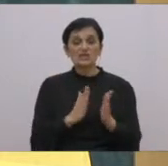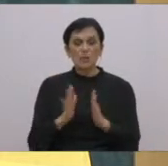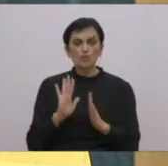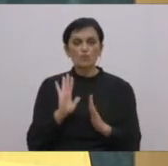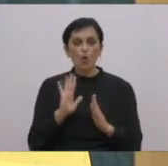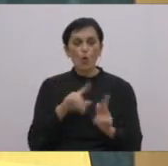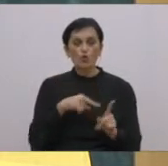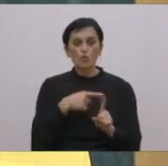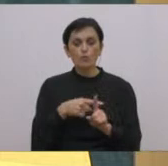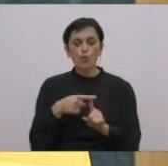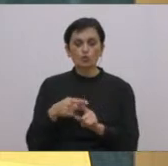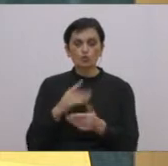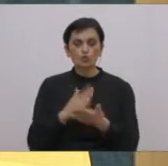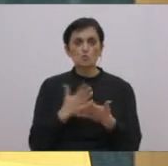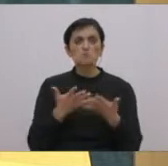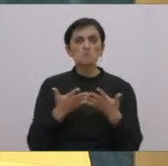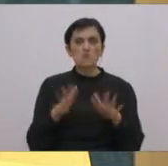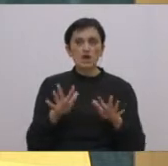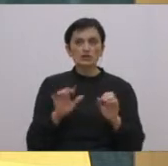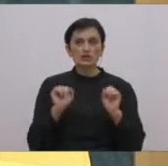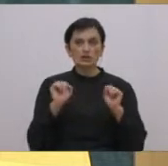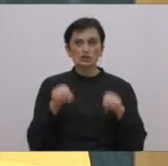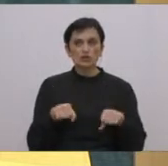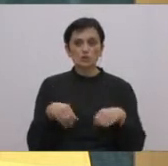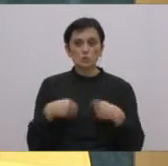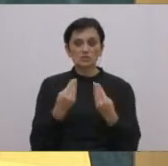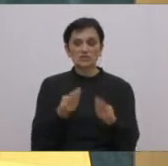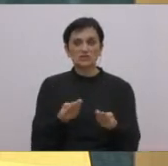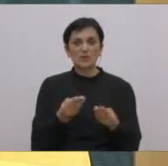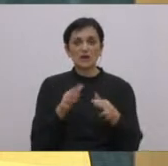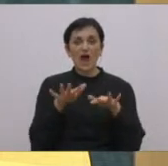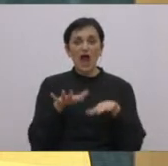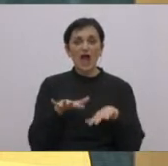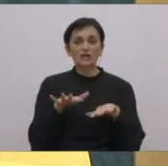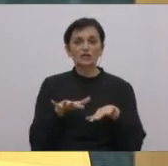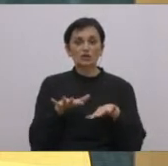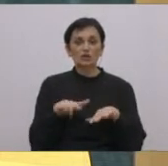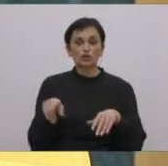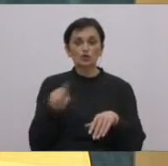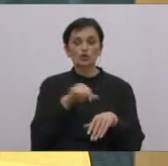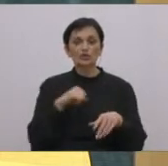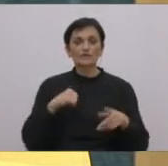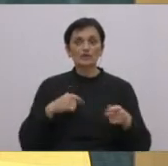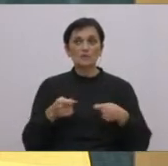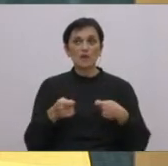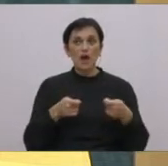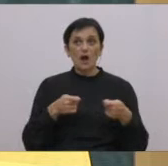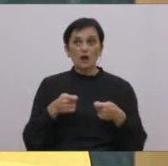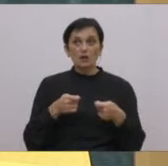მხოლოდ პოზიტიურია რაც მეტ შესაძლებლობებს მისცემს ადგილობრივ თვითმართველობებს